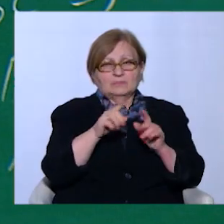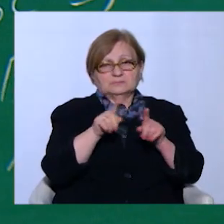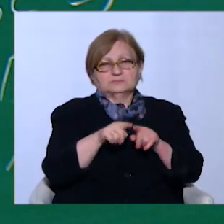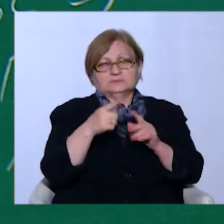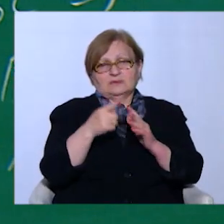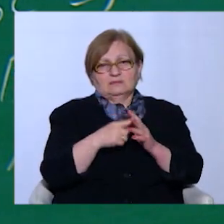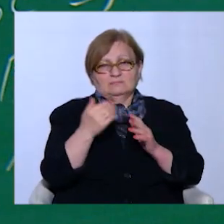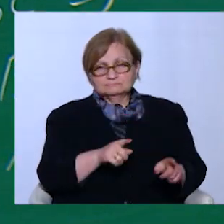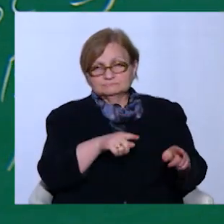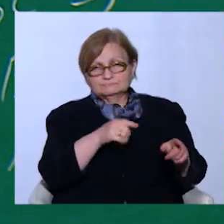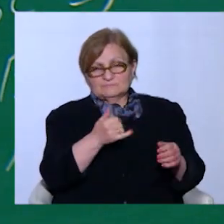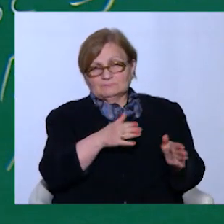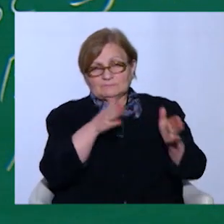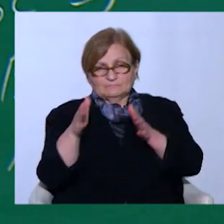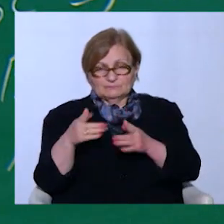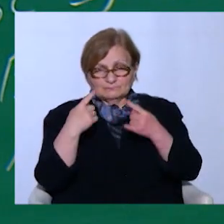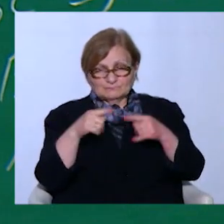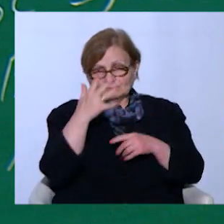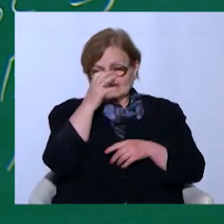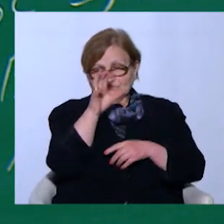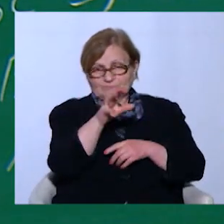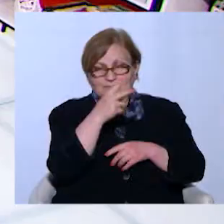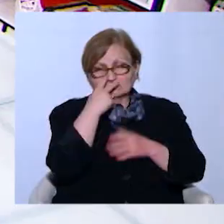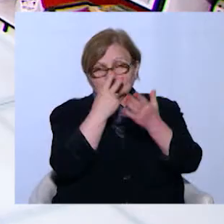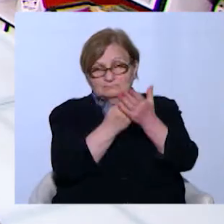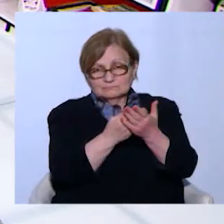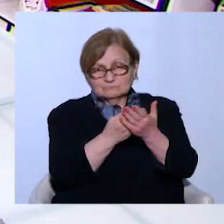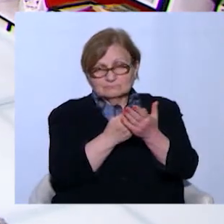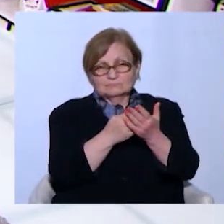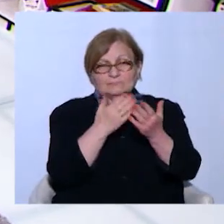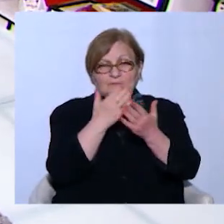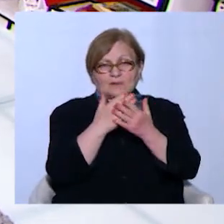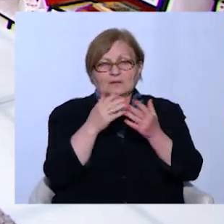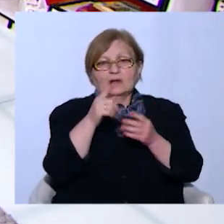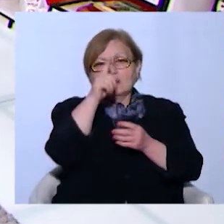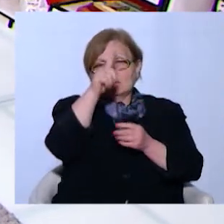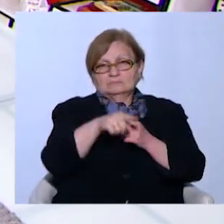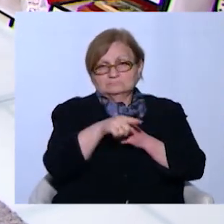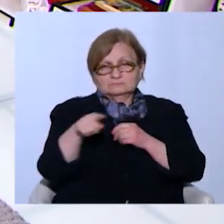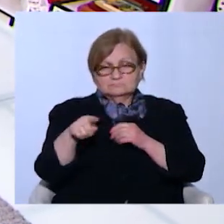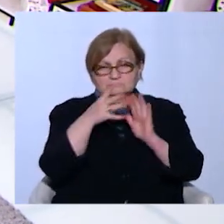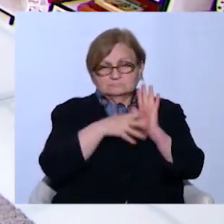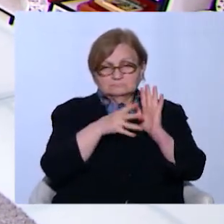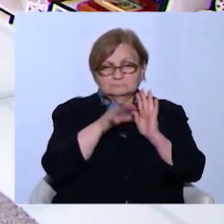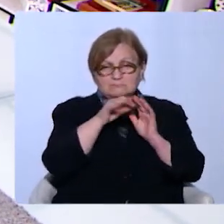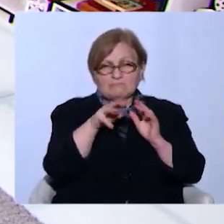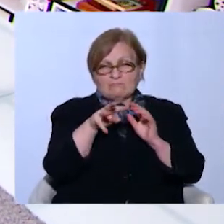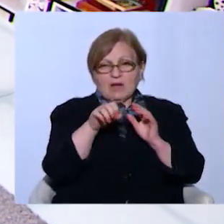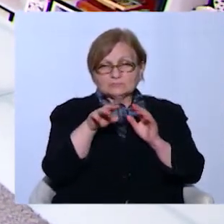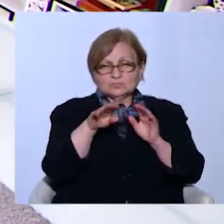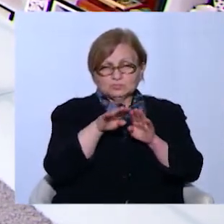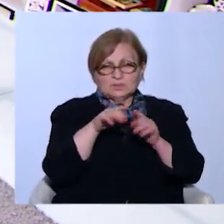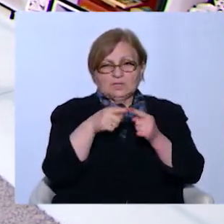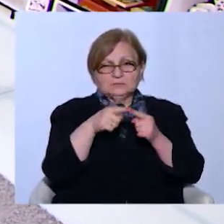ნახევარი. გადავიდეთ შემდეგ სლაიდზე, სადაც უკვე არის კონკრეტულად მართკუთხა სამკუთხედი მოცემული და ჩვენ ვიცით, რომ მართკუთხა